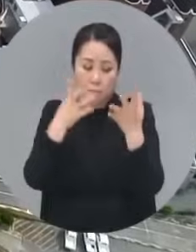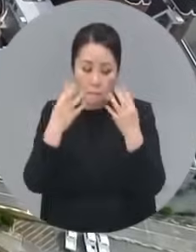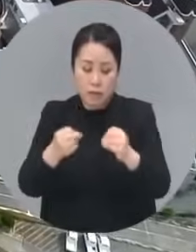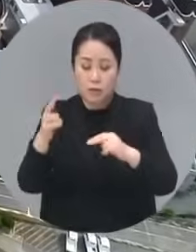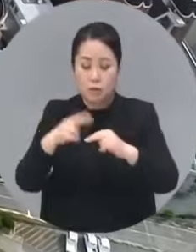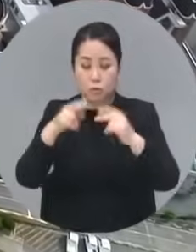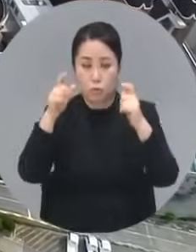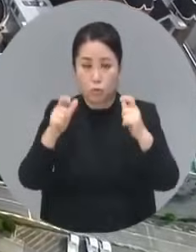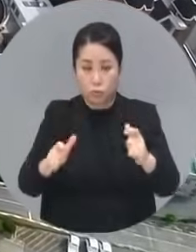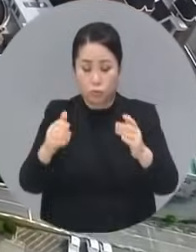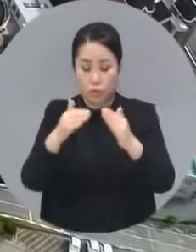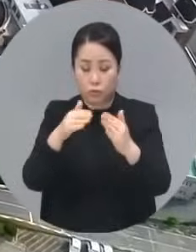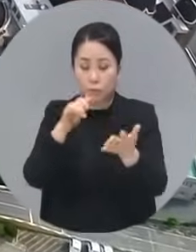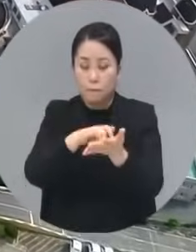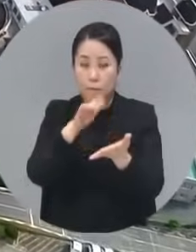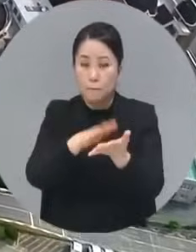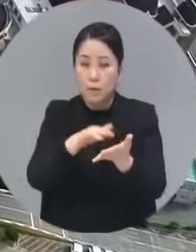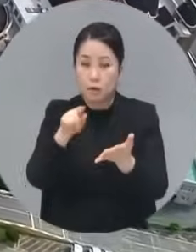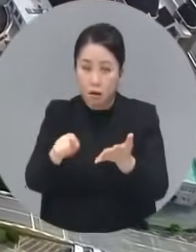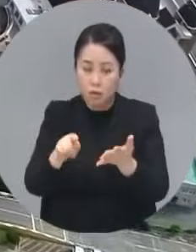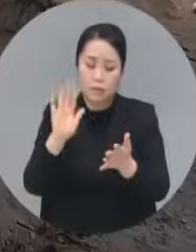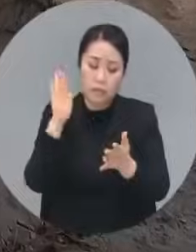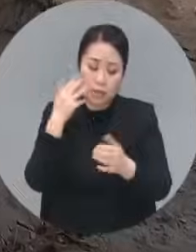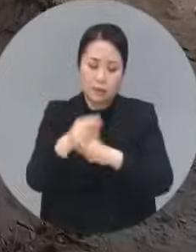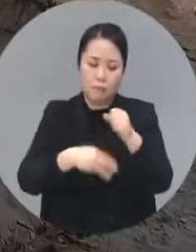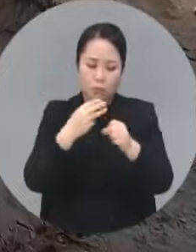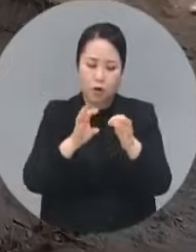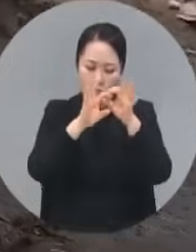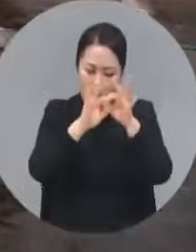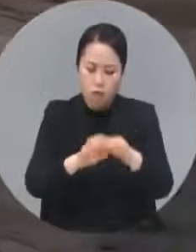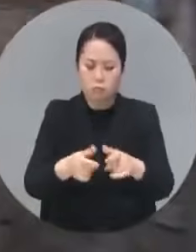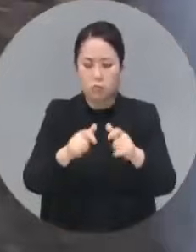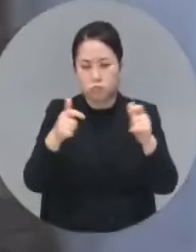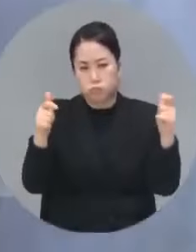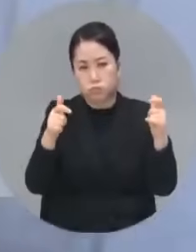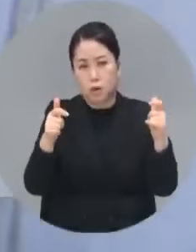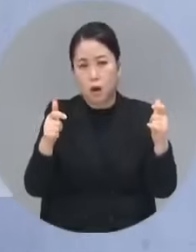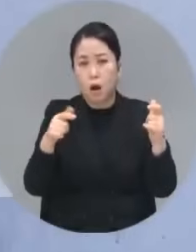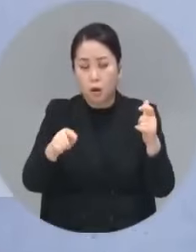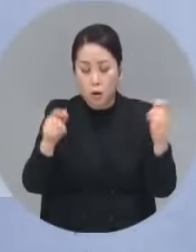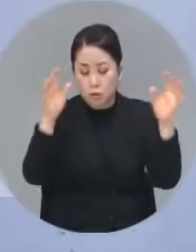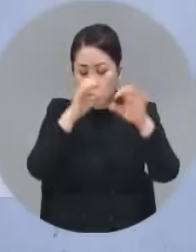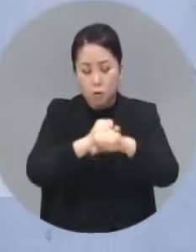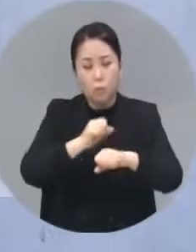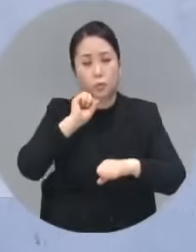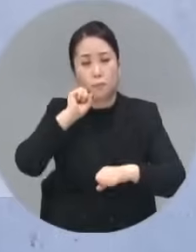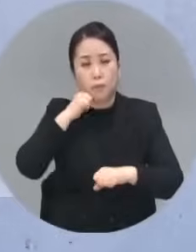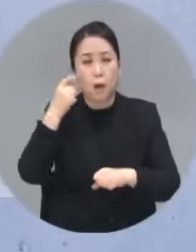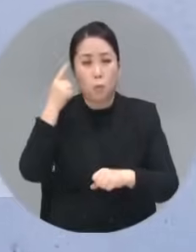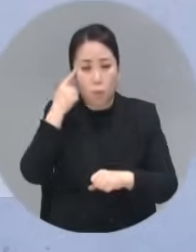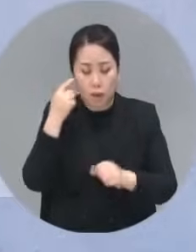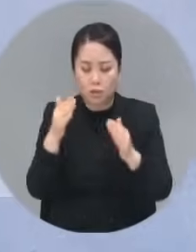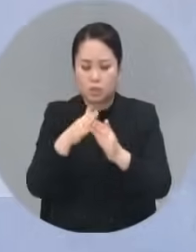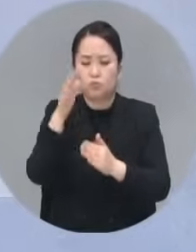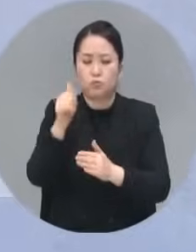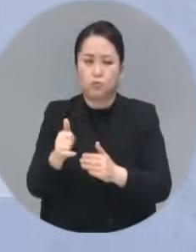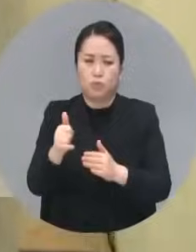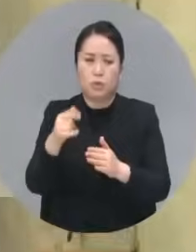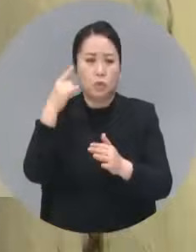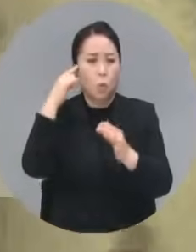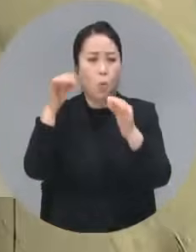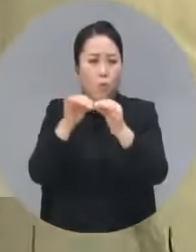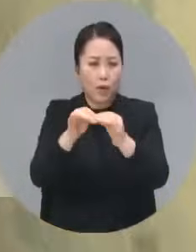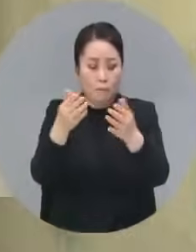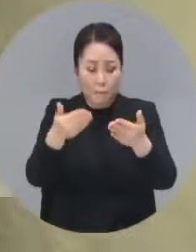수는 최근 3년간 계속 늘고 있습니다. 철거도 쉽지 않습니다. 집주인 동의를 얻는데 수개월이